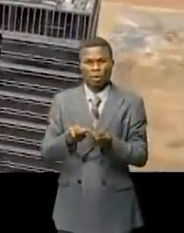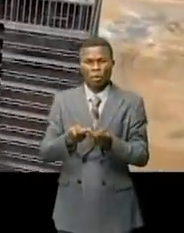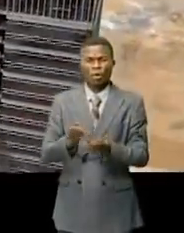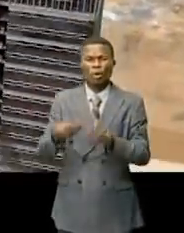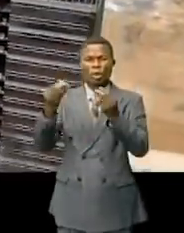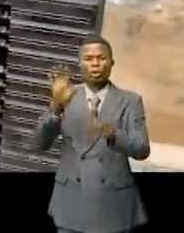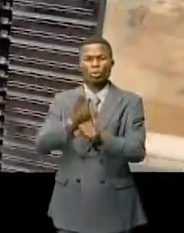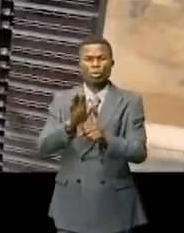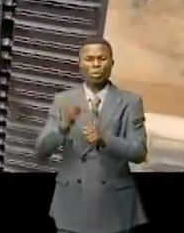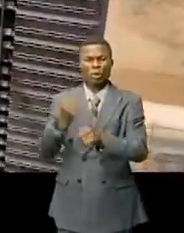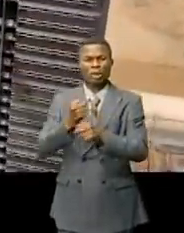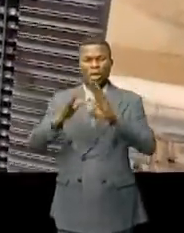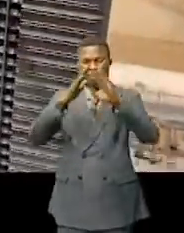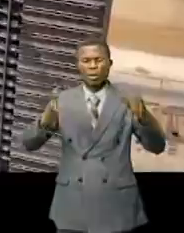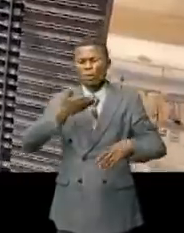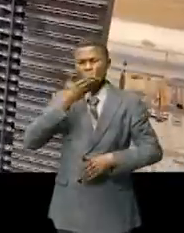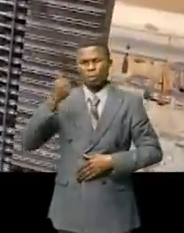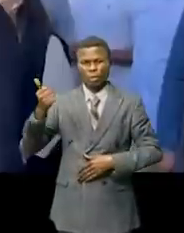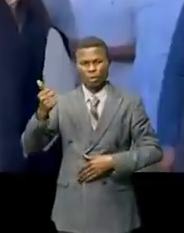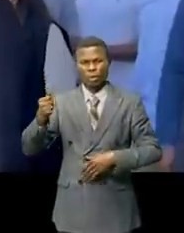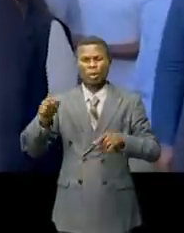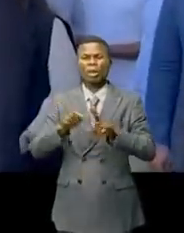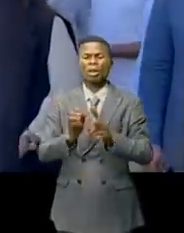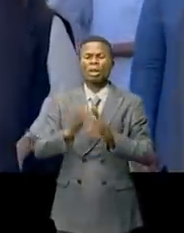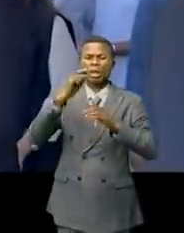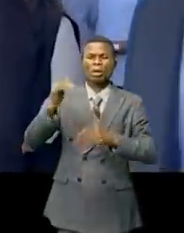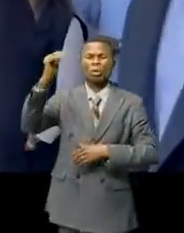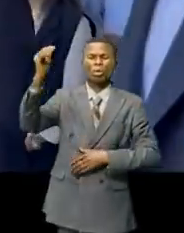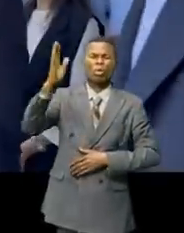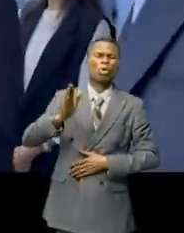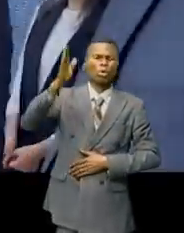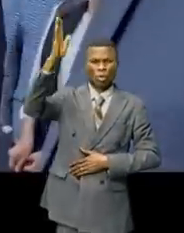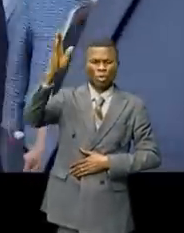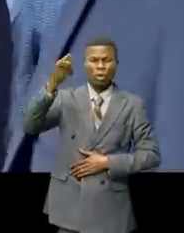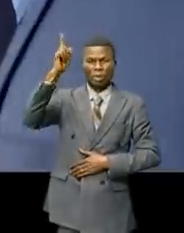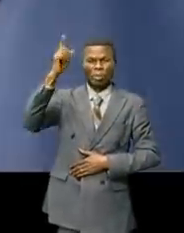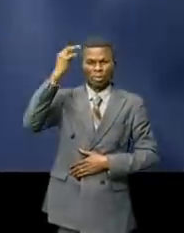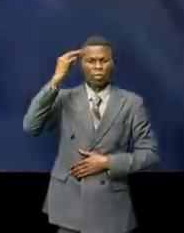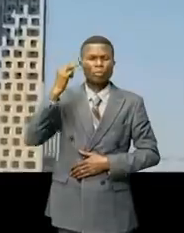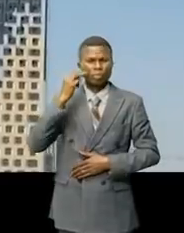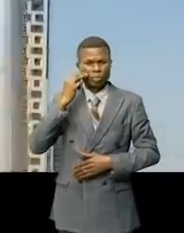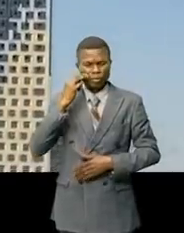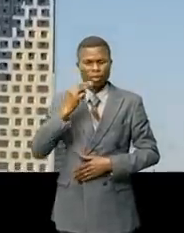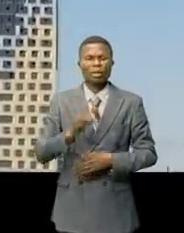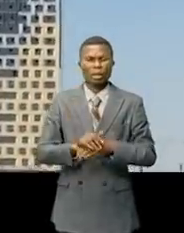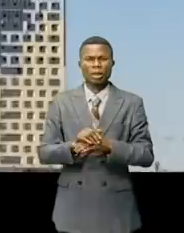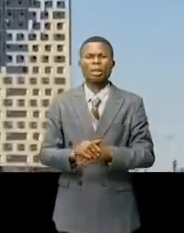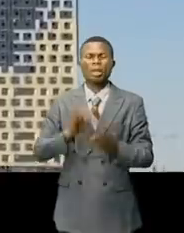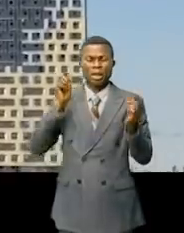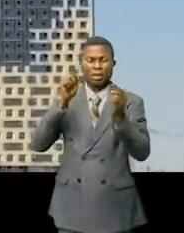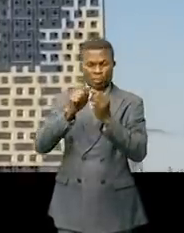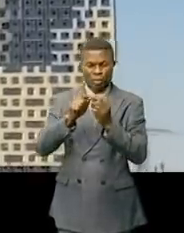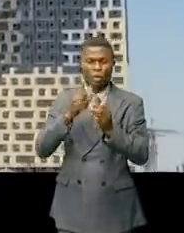décors des infrastructures modernes du second gratte-ciel et verdict le chef de l'exécutif national qui a su reconstruire l'objet de sa visite